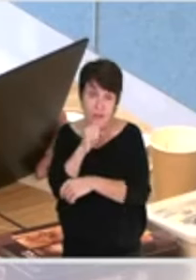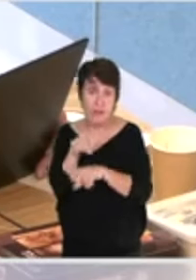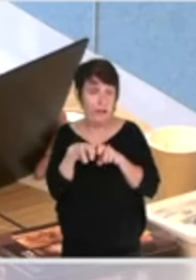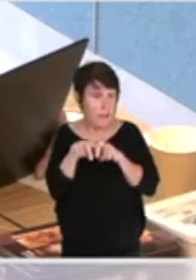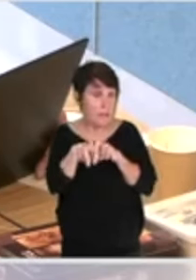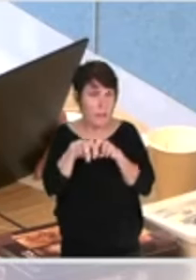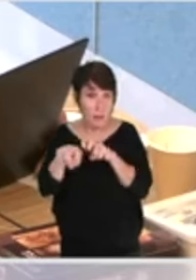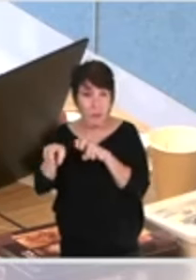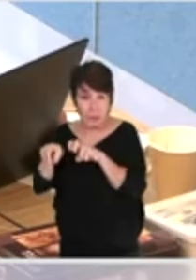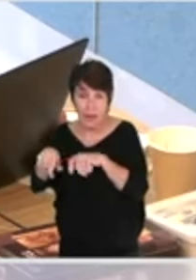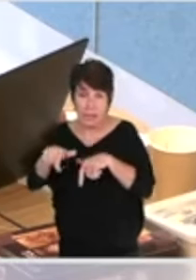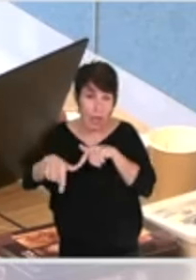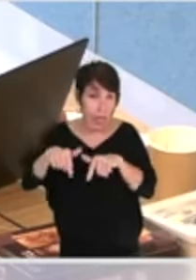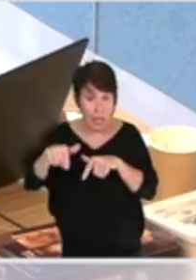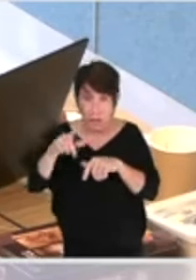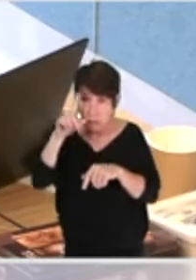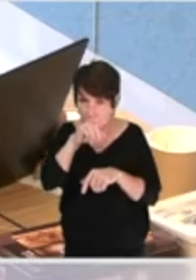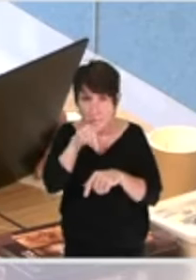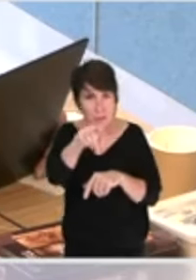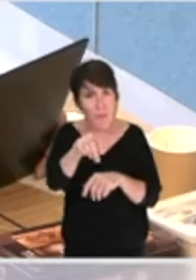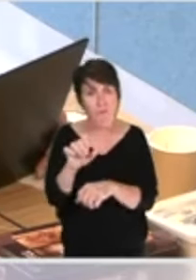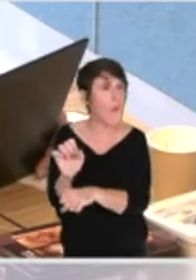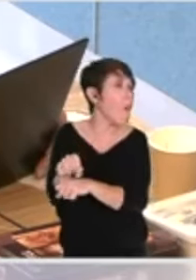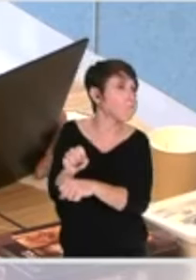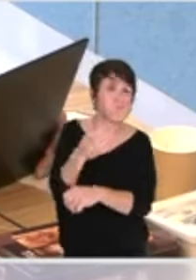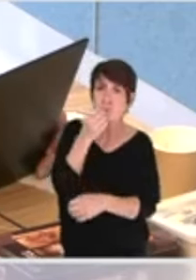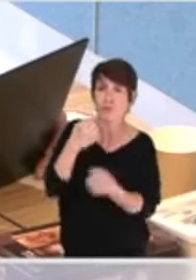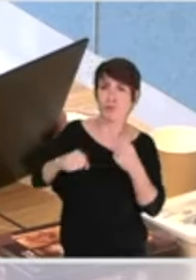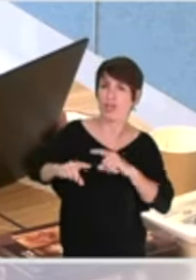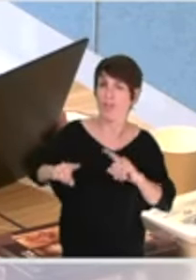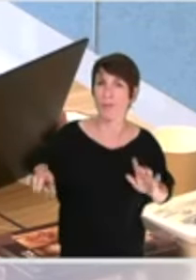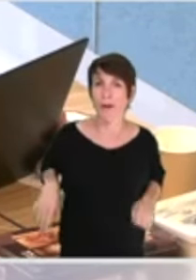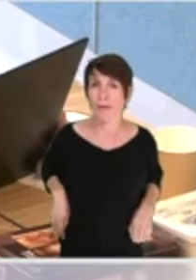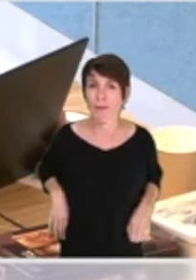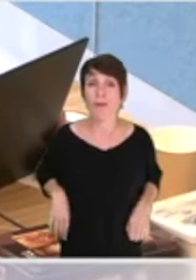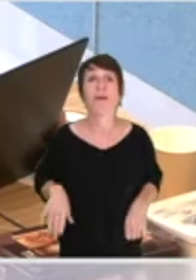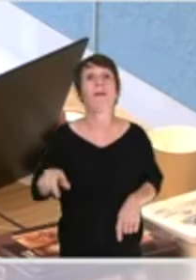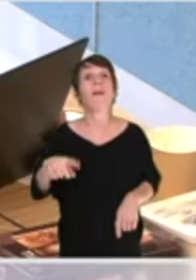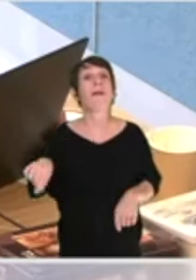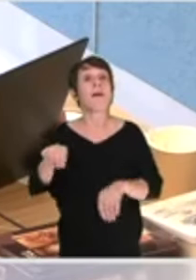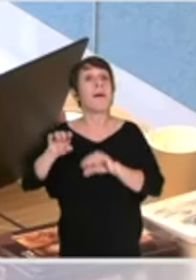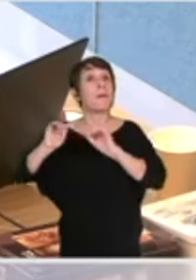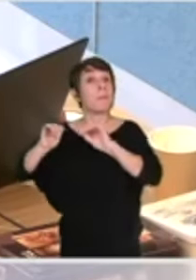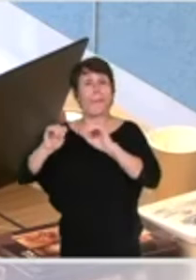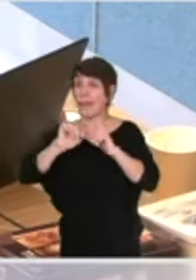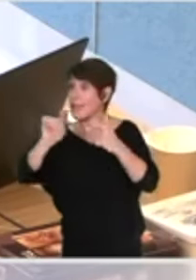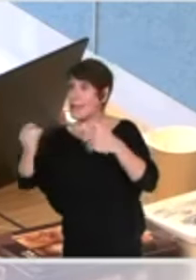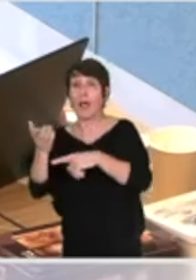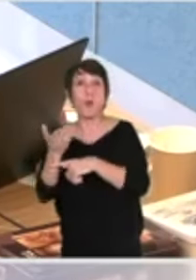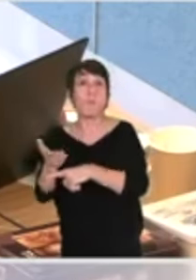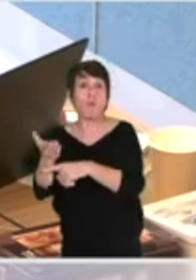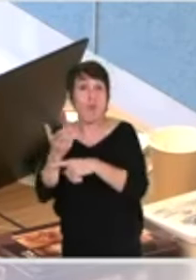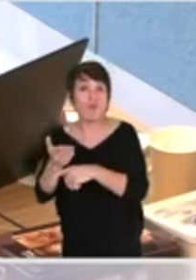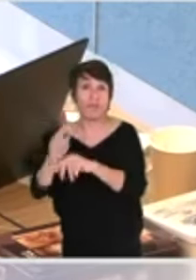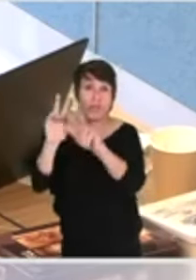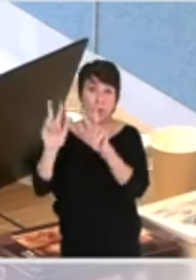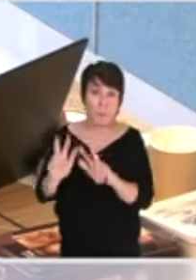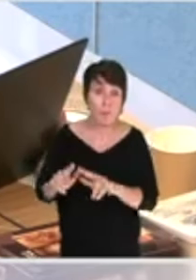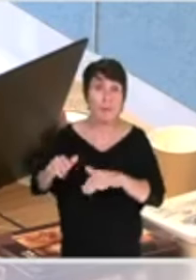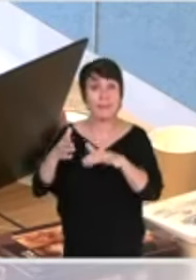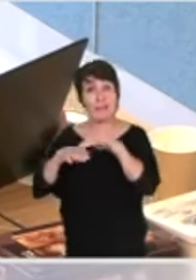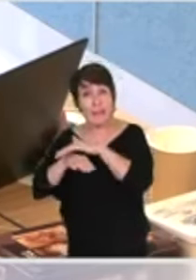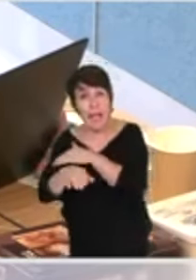se déplacer, ne vous dérange pas. Que les commerçants très nombreux dans cette avenue, qu'ils soient boulangers, informaticiens, garagistes